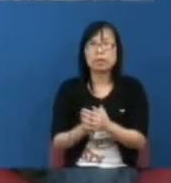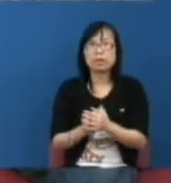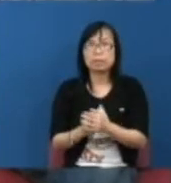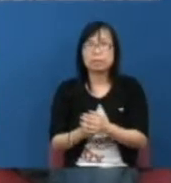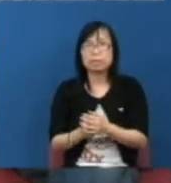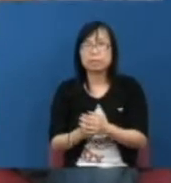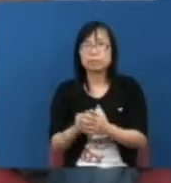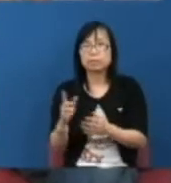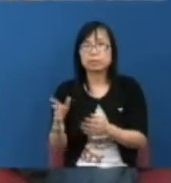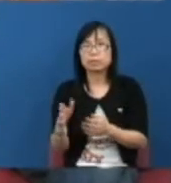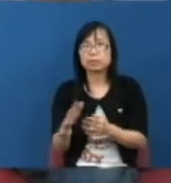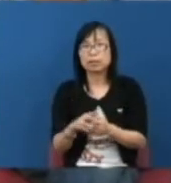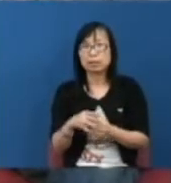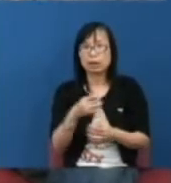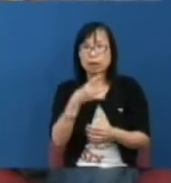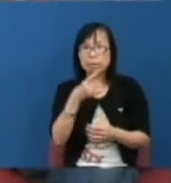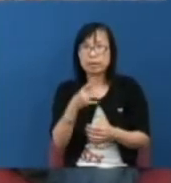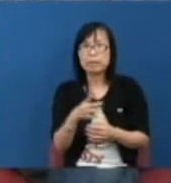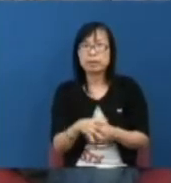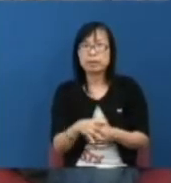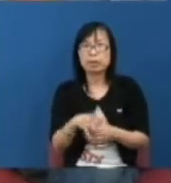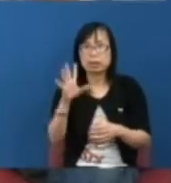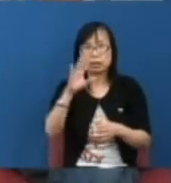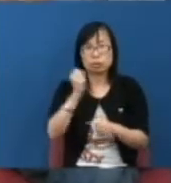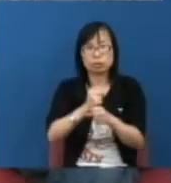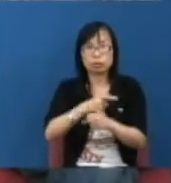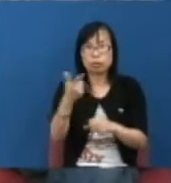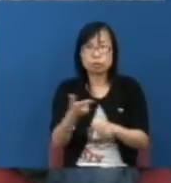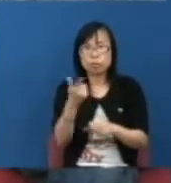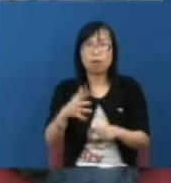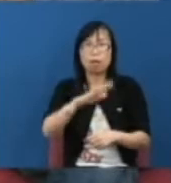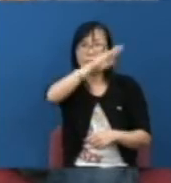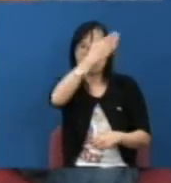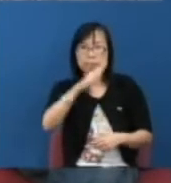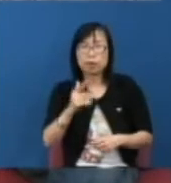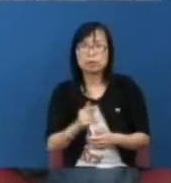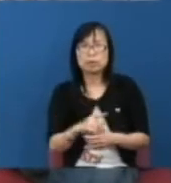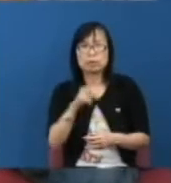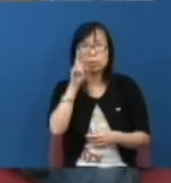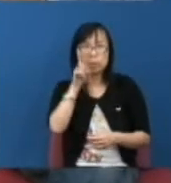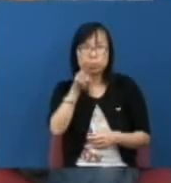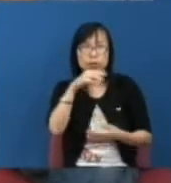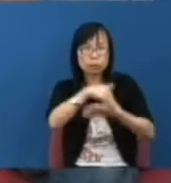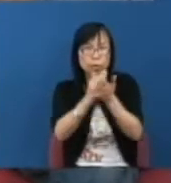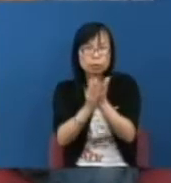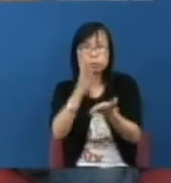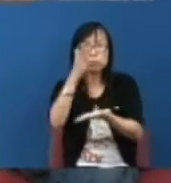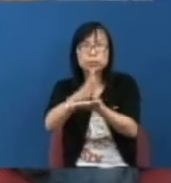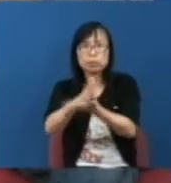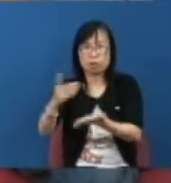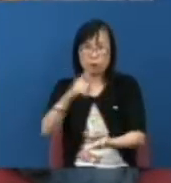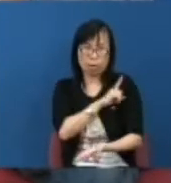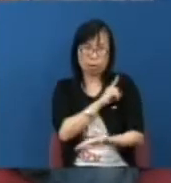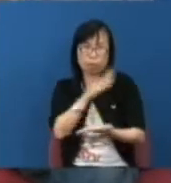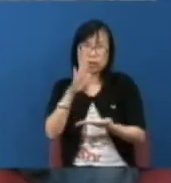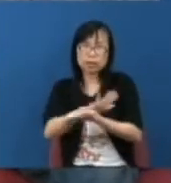嘅可以啲，咁嗰啲未必我牆身可以做到咁多嘢，或者玻璃咁多，咁就睇每個 case， 但我自己個人經驗就